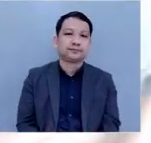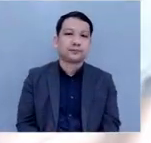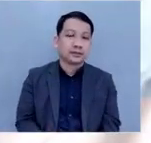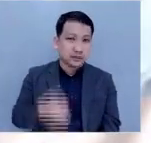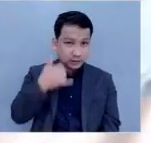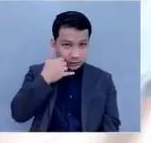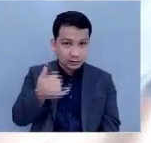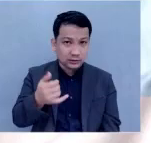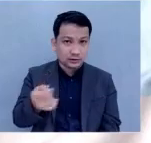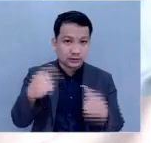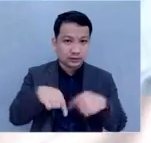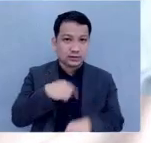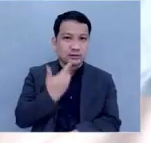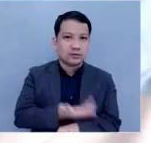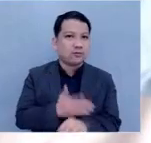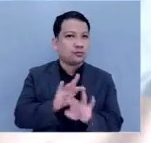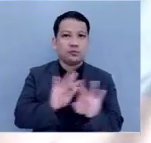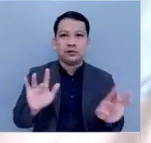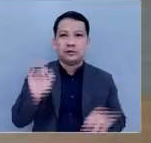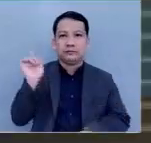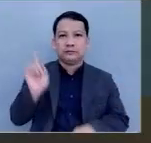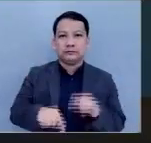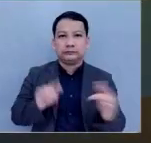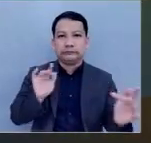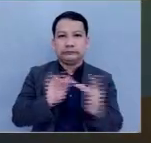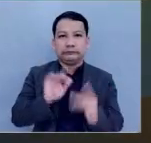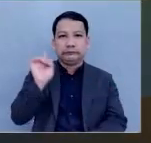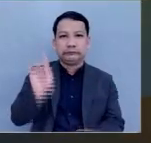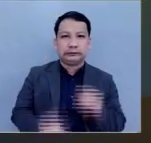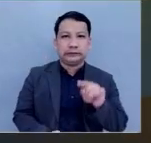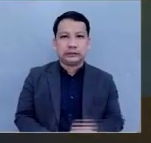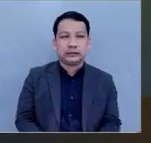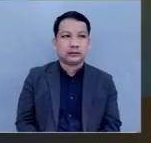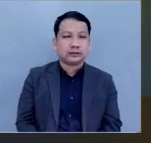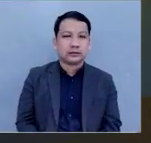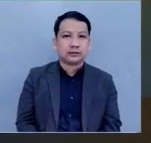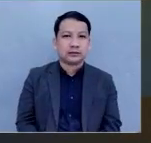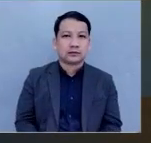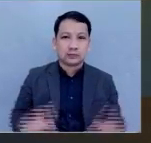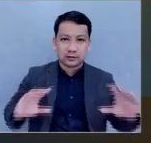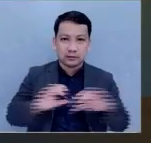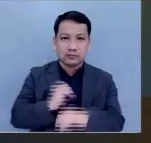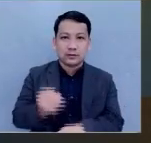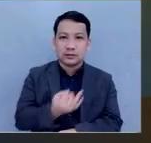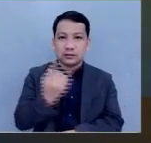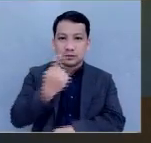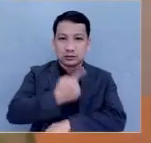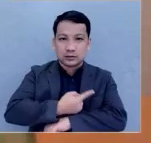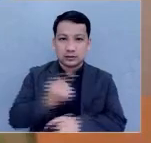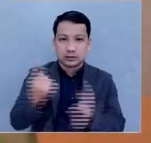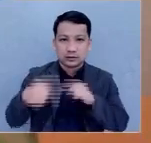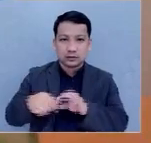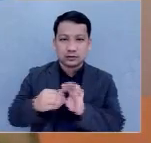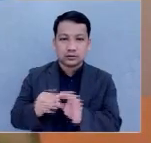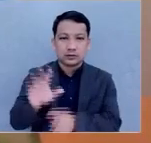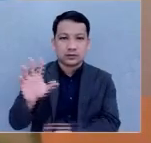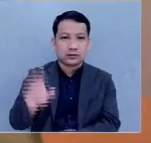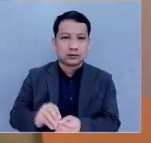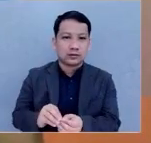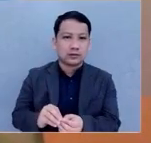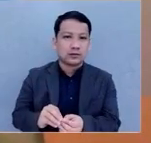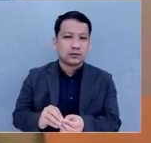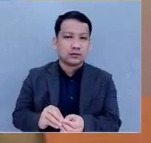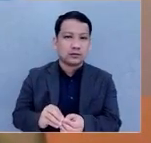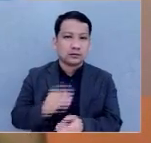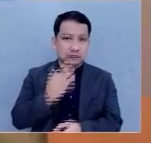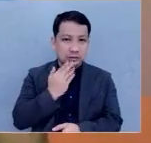tumatawag itong anak ko, wala na, hindi na niya makontak. Sa katunayan, ilang araw bago ang insidente, tila naglalambing